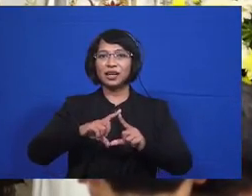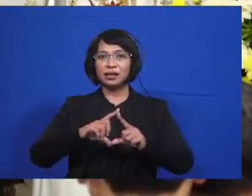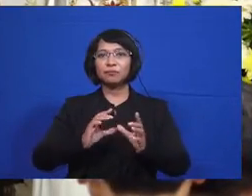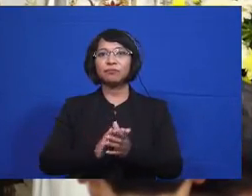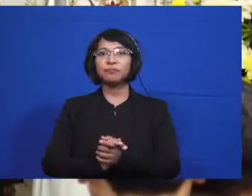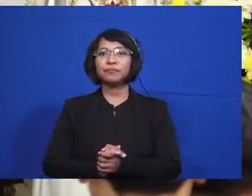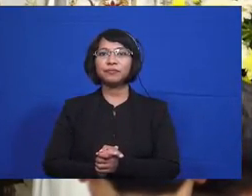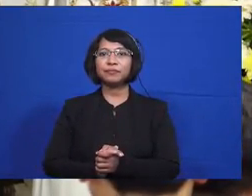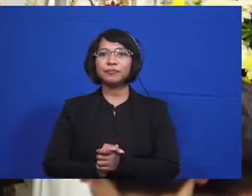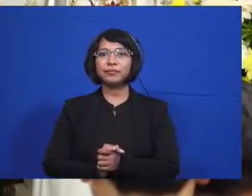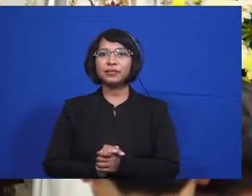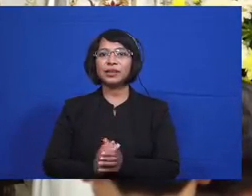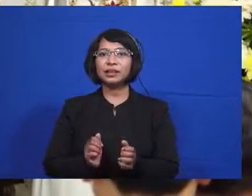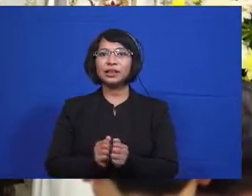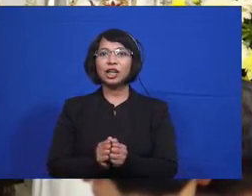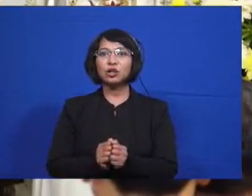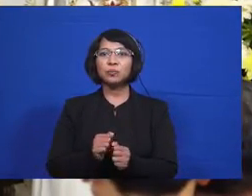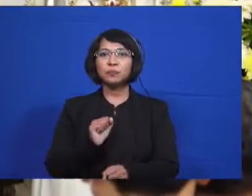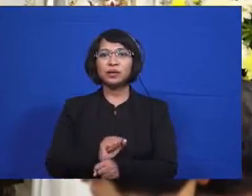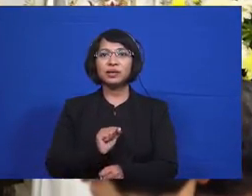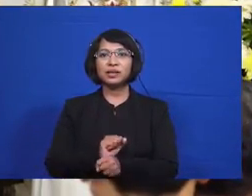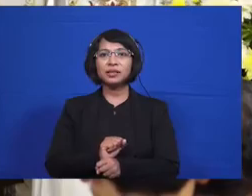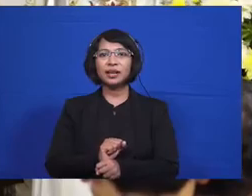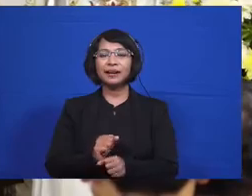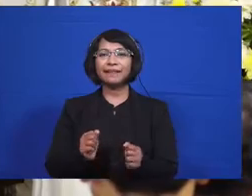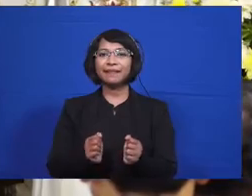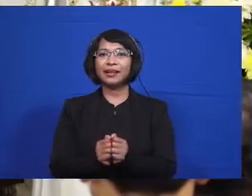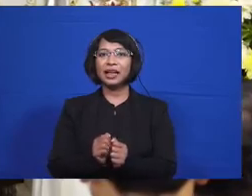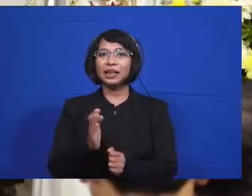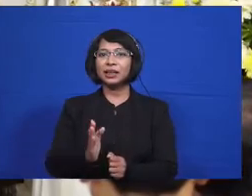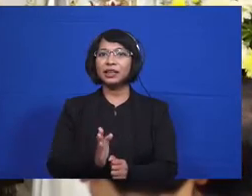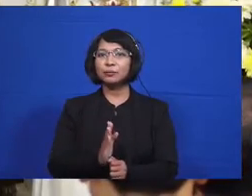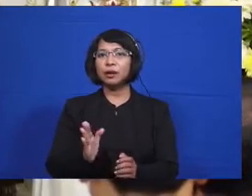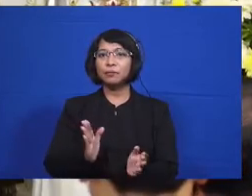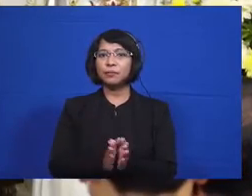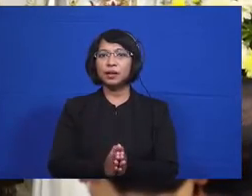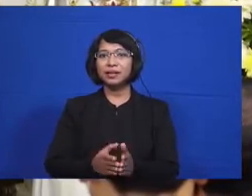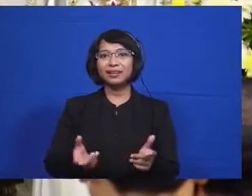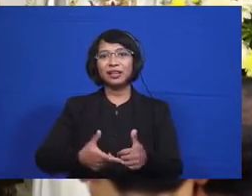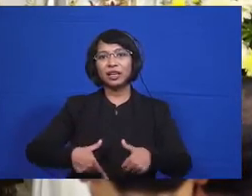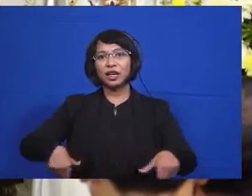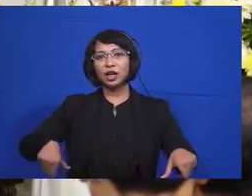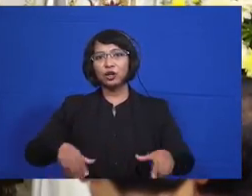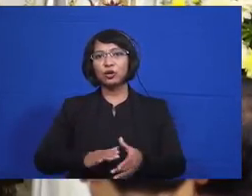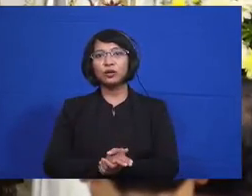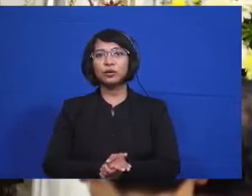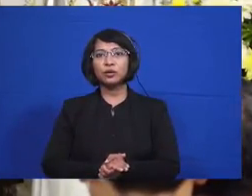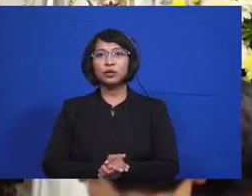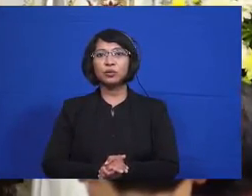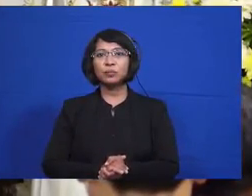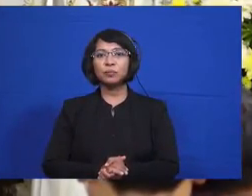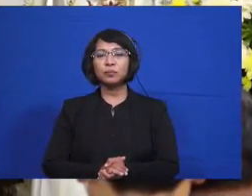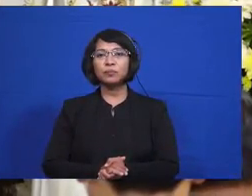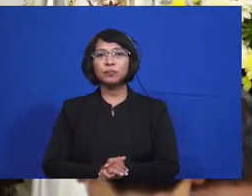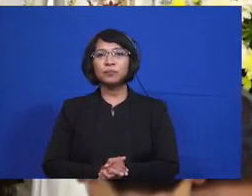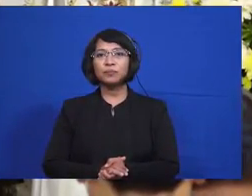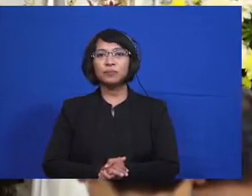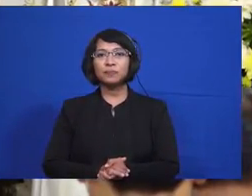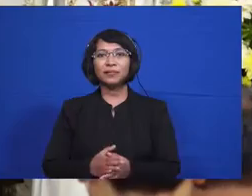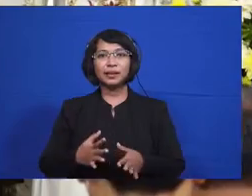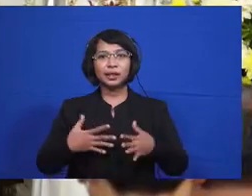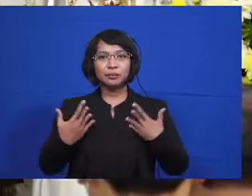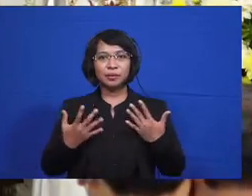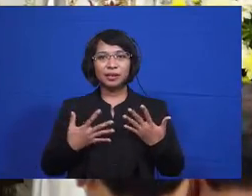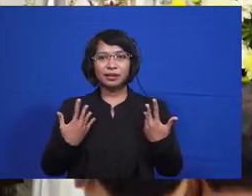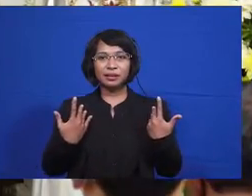tekun, dan dapat bekerja sama dengan para imam dan diakon menggembalakan dengan